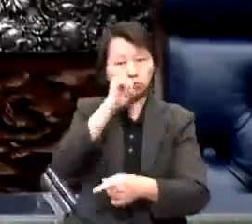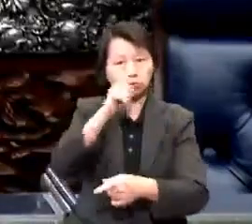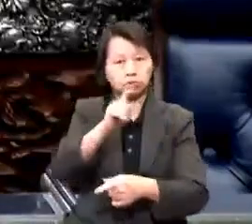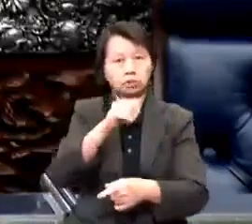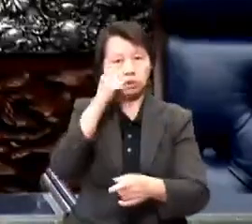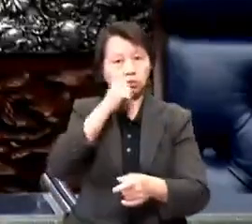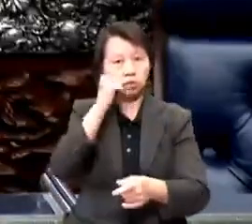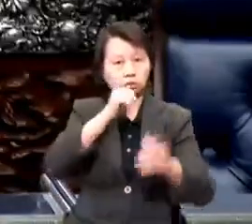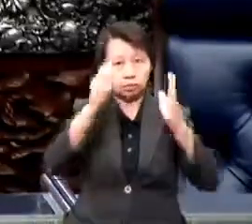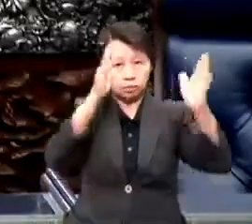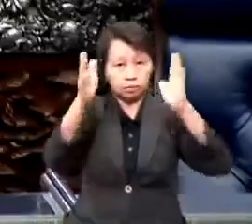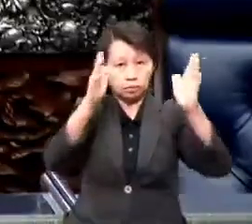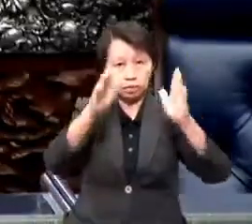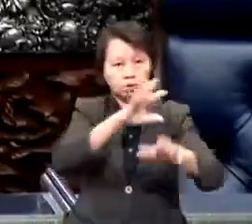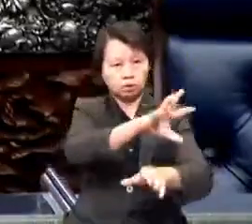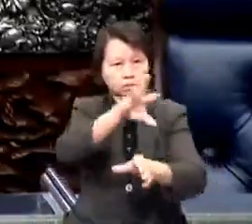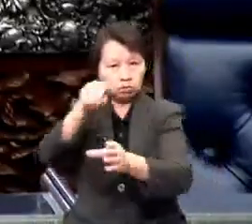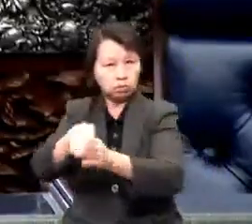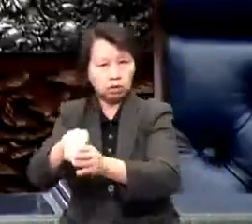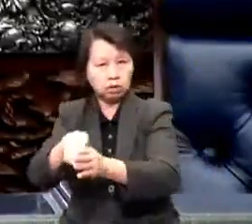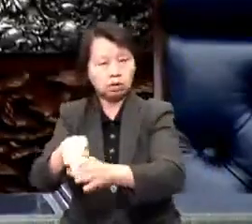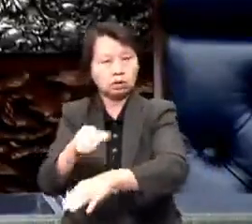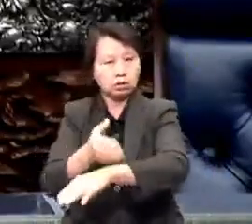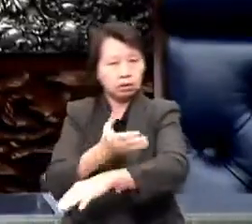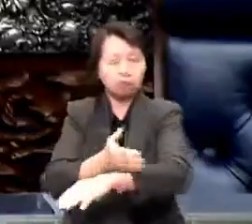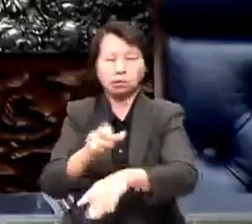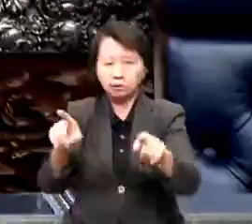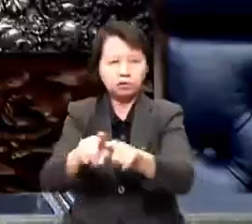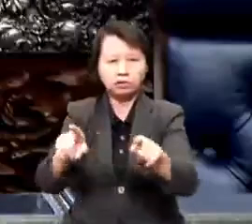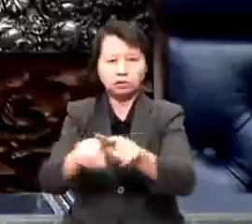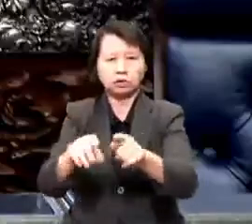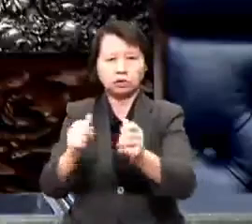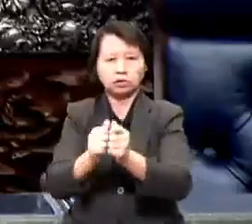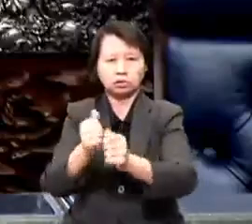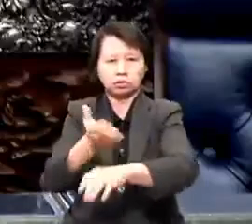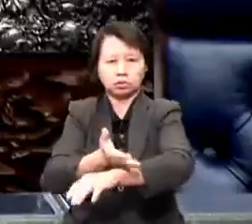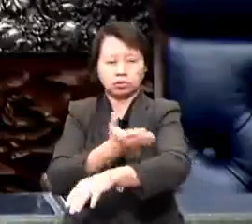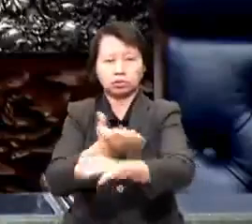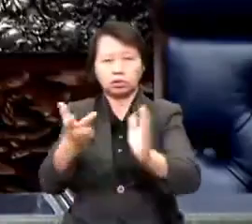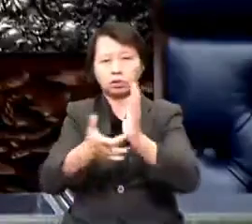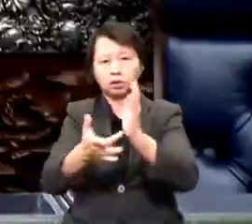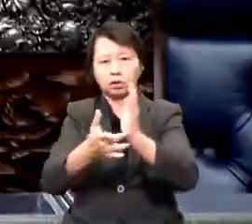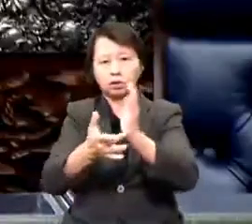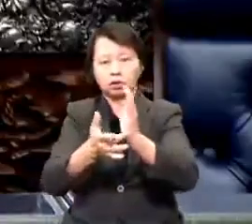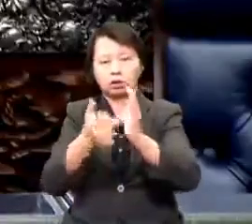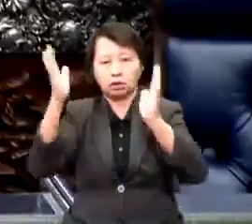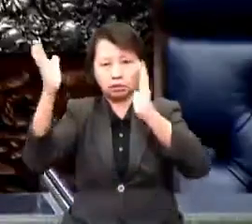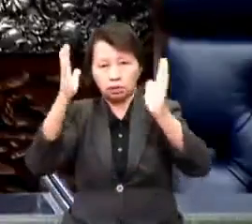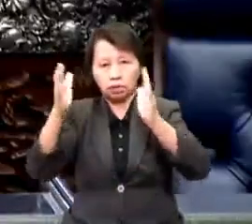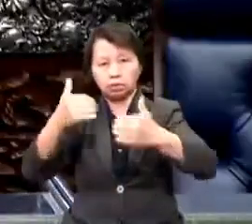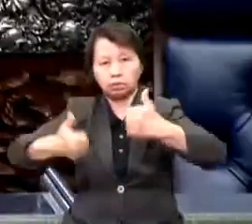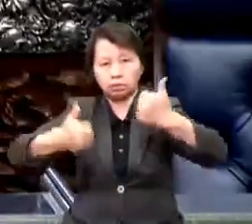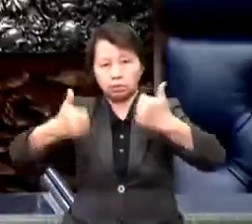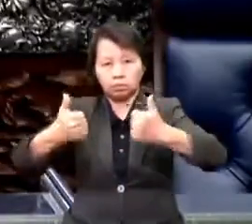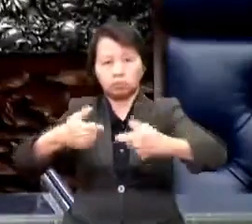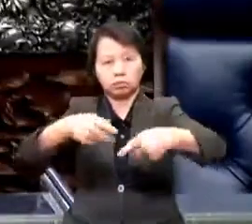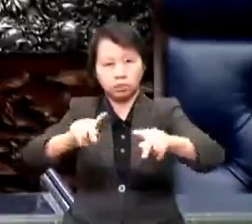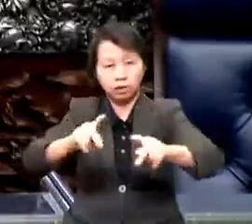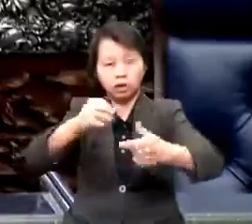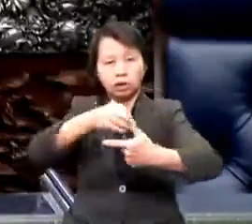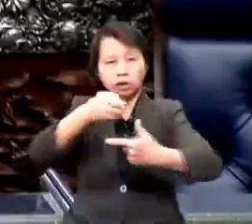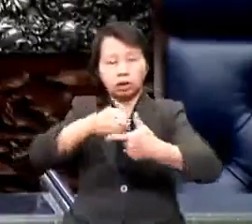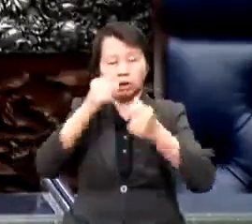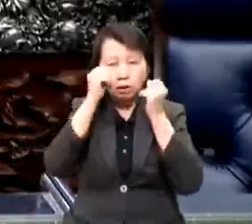agar wanita Malaysia dilibatkan dan juga diperkasakan selari dengan perkembangan teknologi Ai dalam negara sama ada dari segi peluang